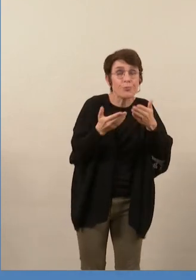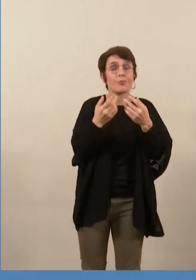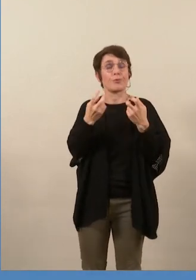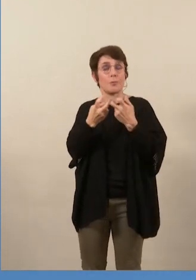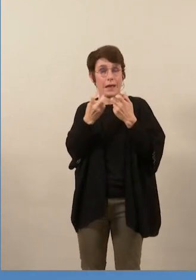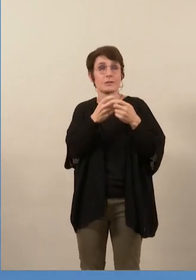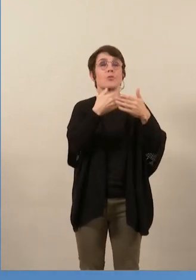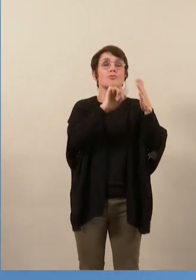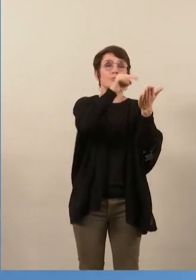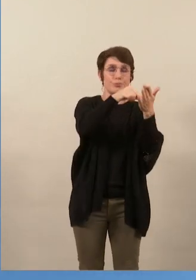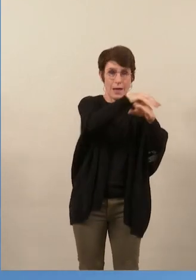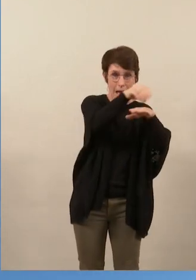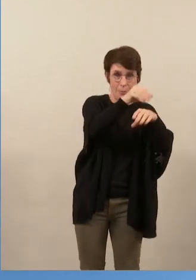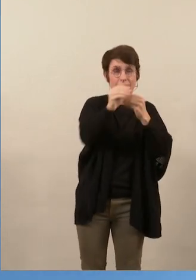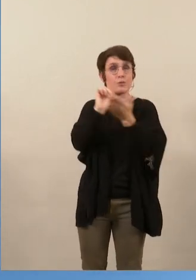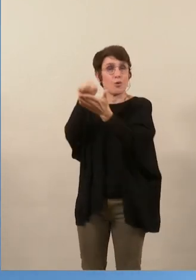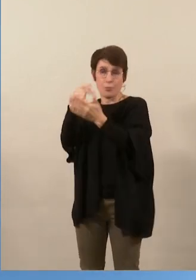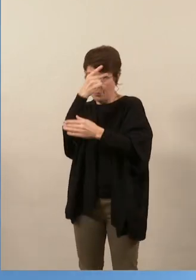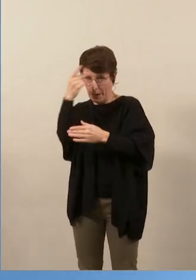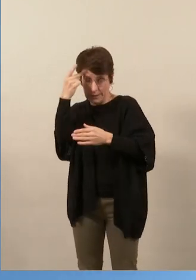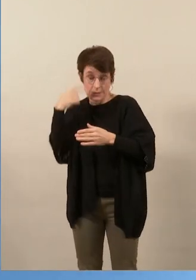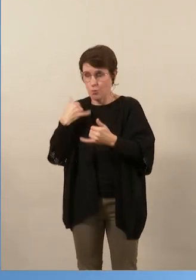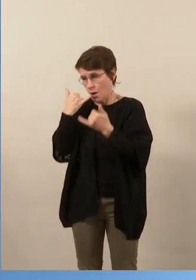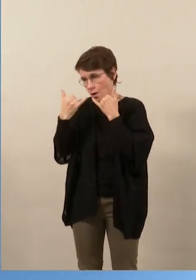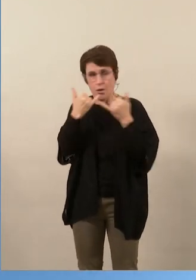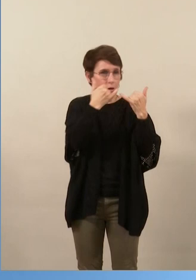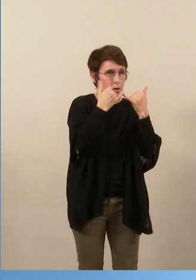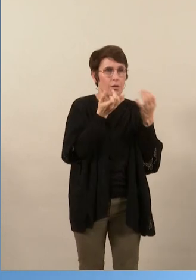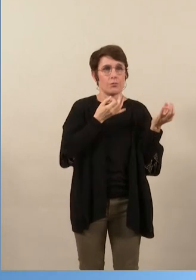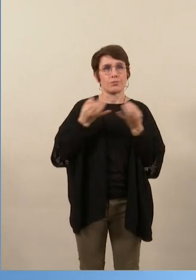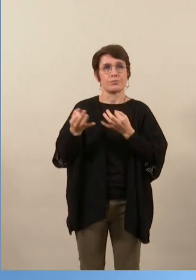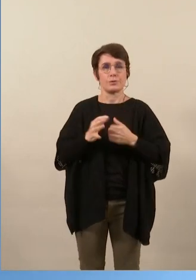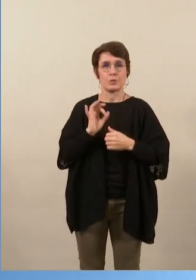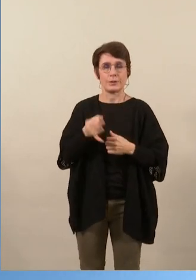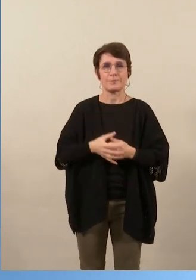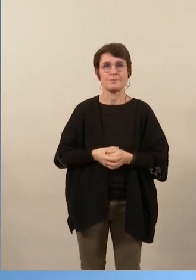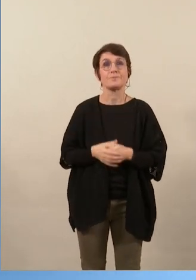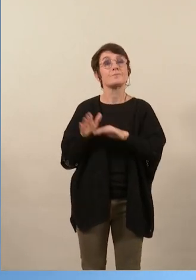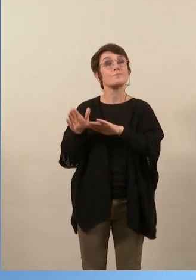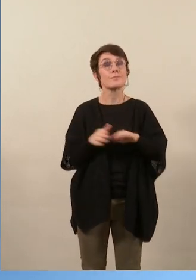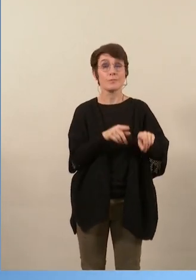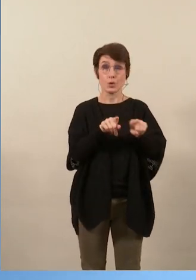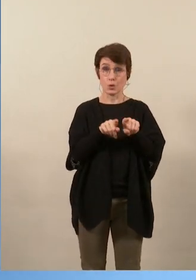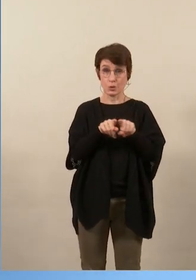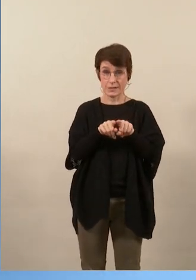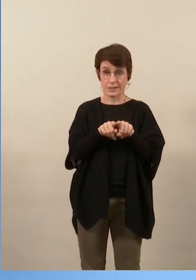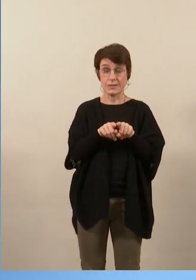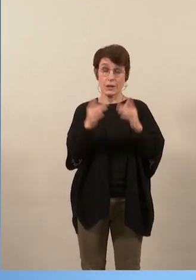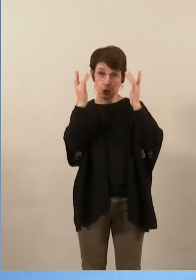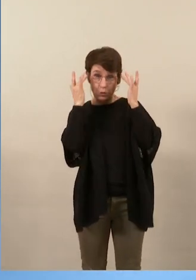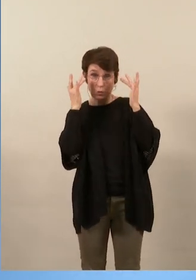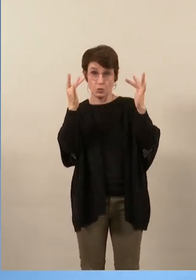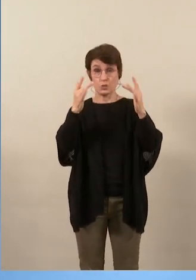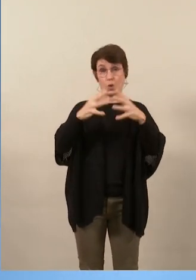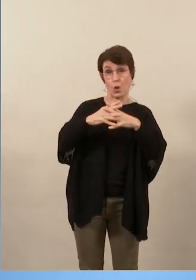Sévan dont nous parlons aujourd'hui évidemment mais c'est aussi par la culture et par les loisirs que les liens peuvent